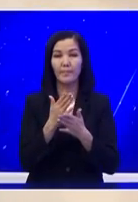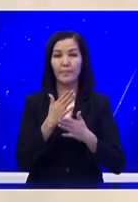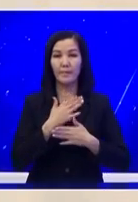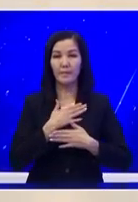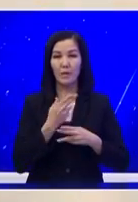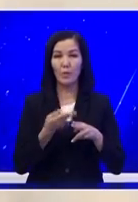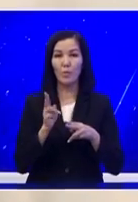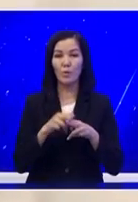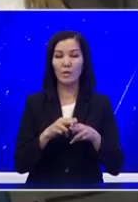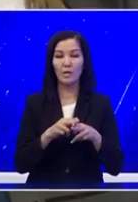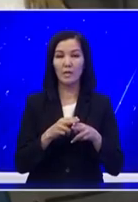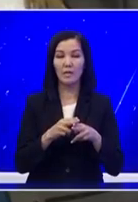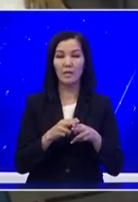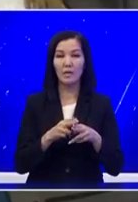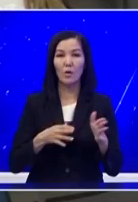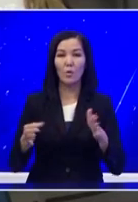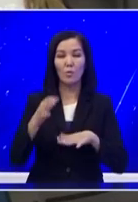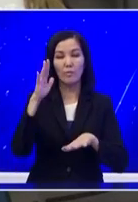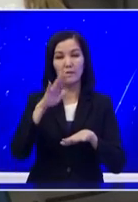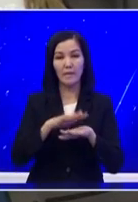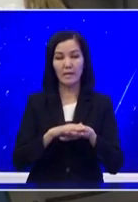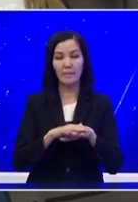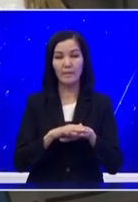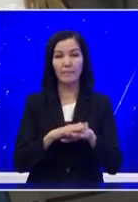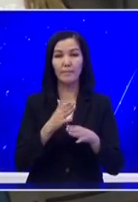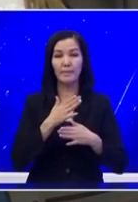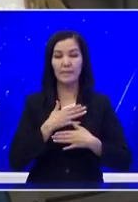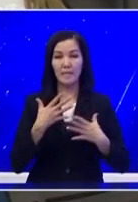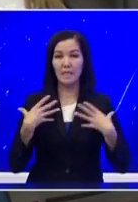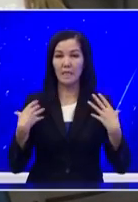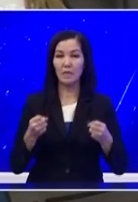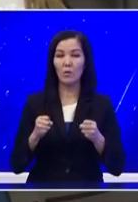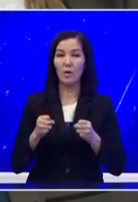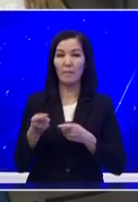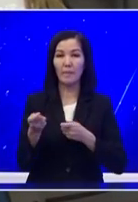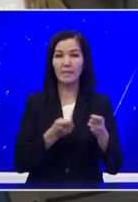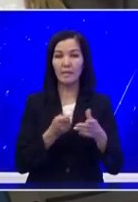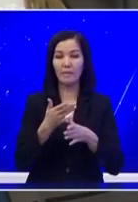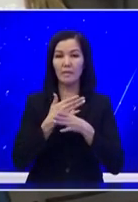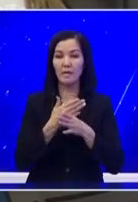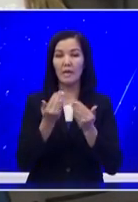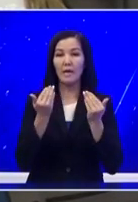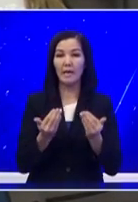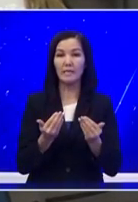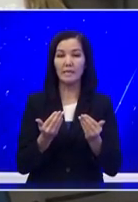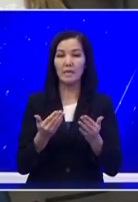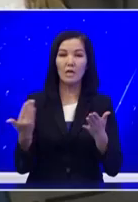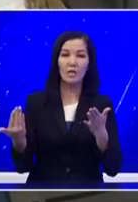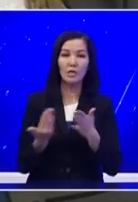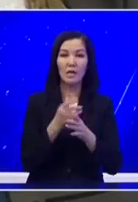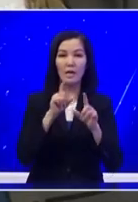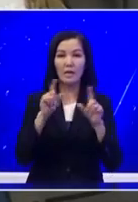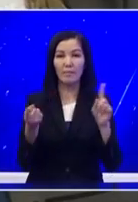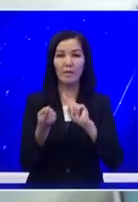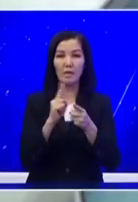өте қолайсыз болған. Облыс әкімі және біздің денсаулық басқармасы солардың арқасында біз қазір мынандай жаңа ғимаратқа